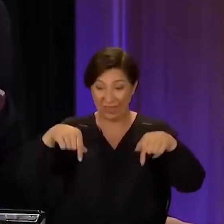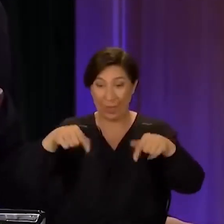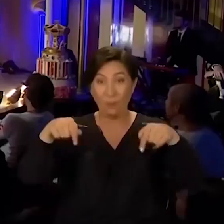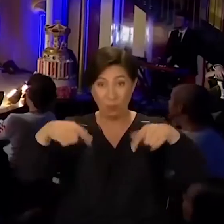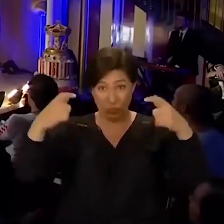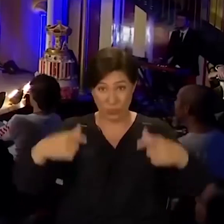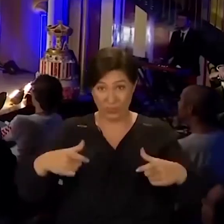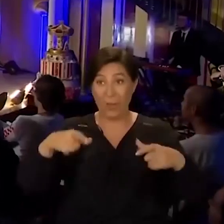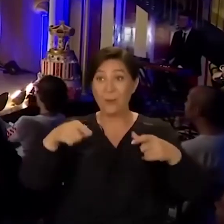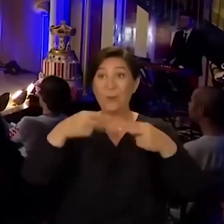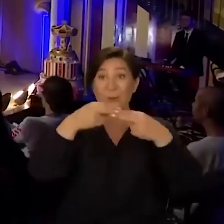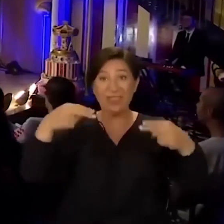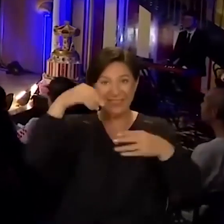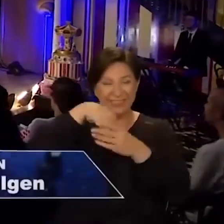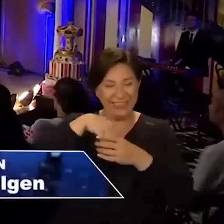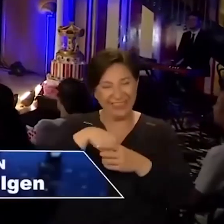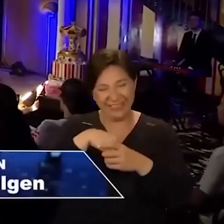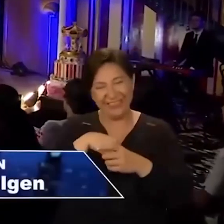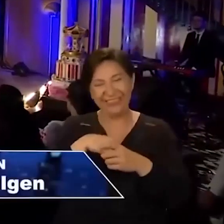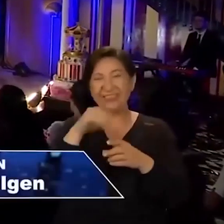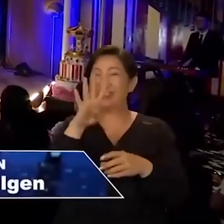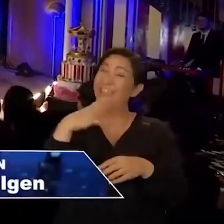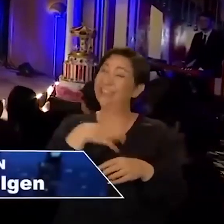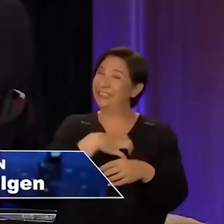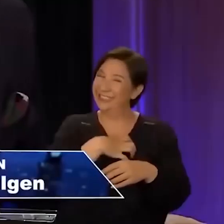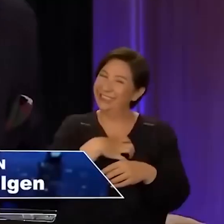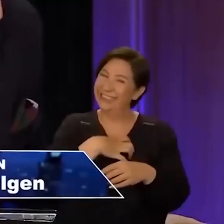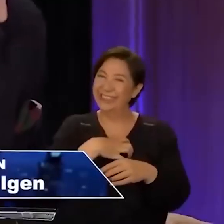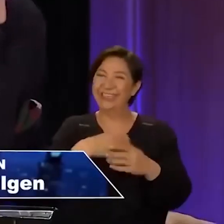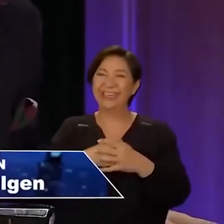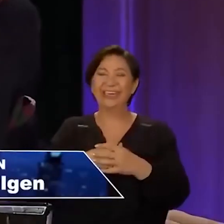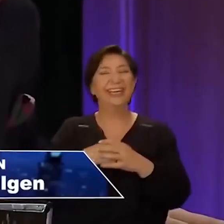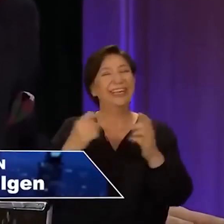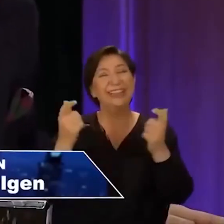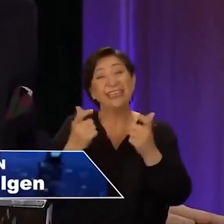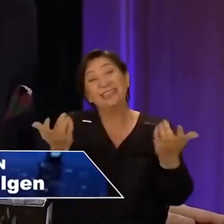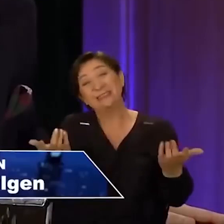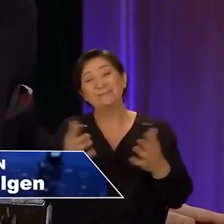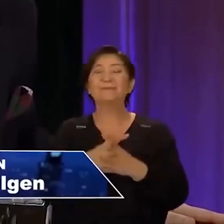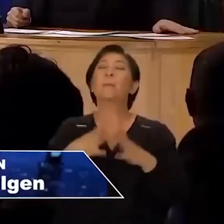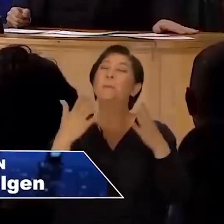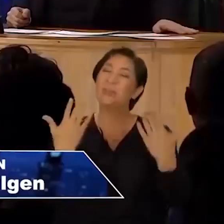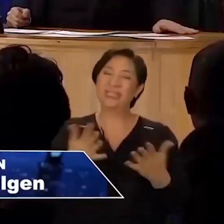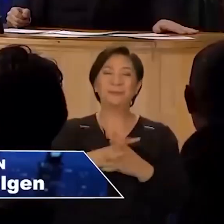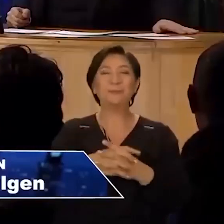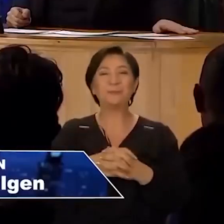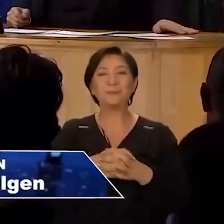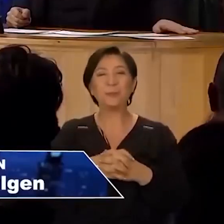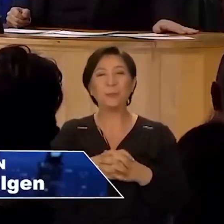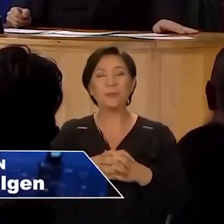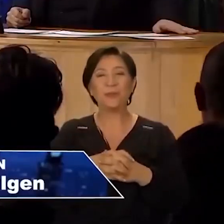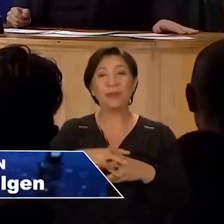şu anda buradaysa kendi bu Bandır içindeysek 114 Haziranda da nerededir Pekala